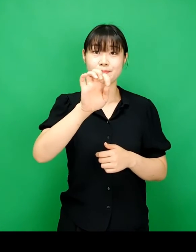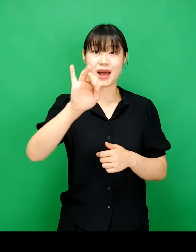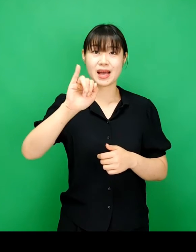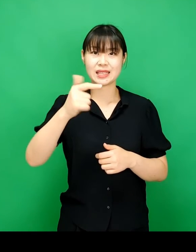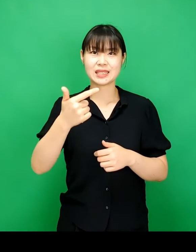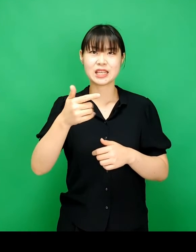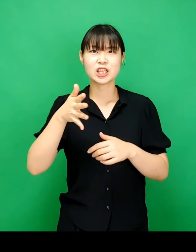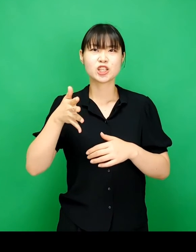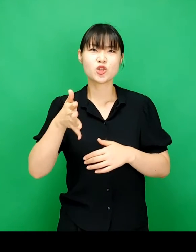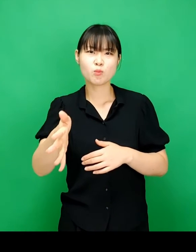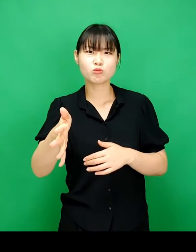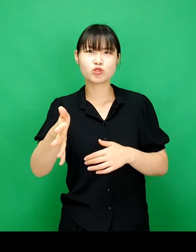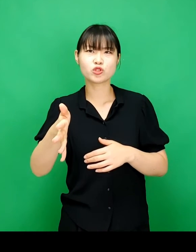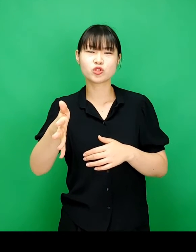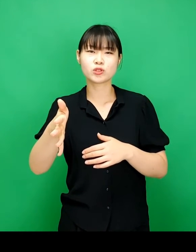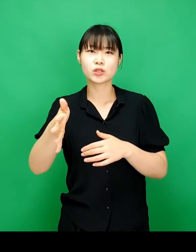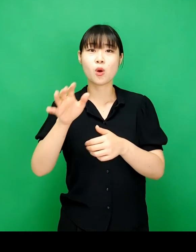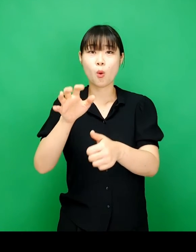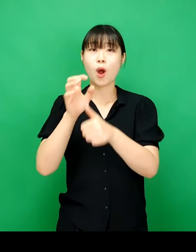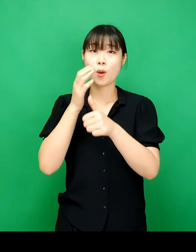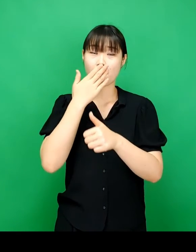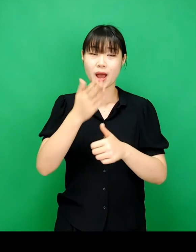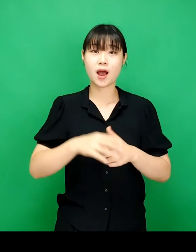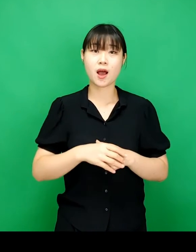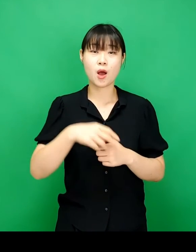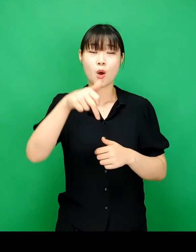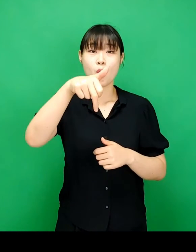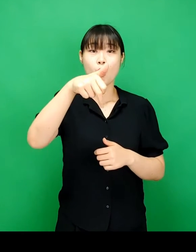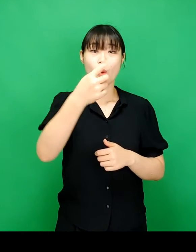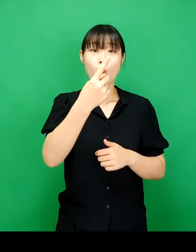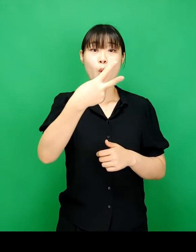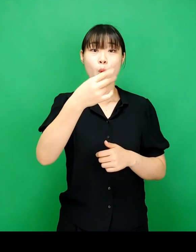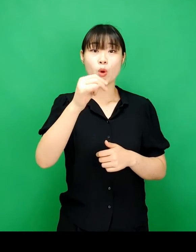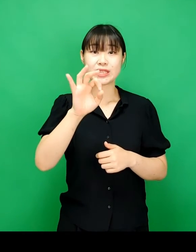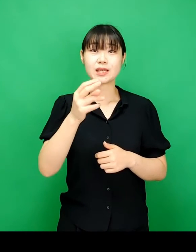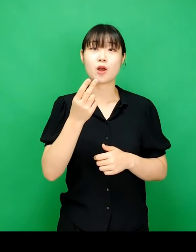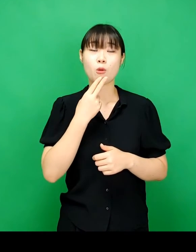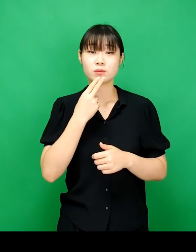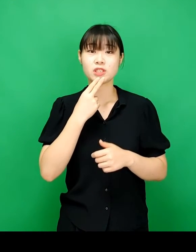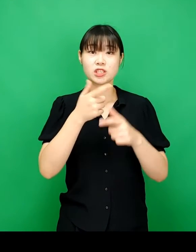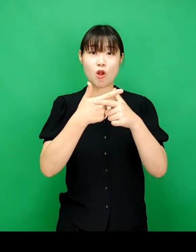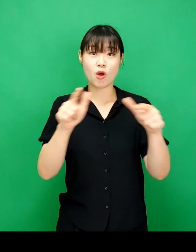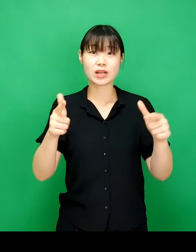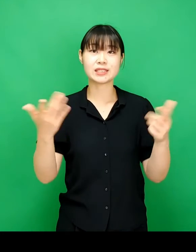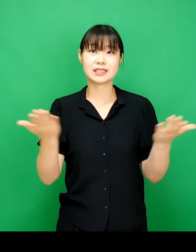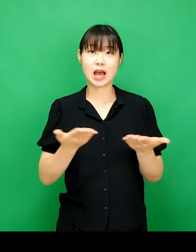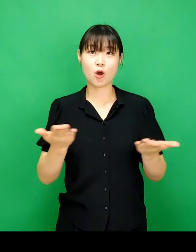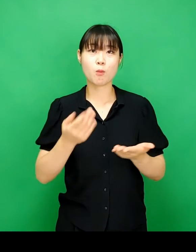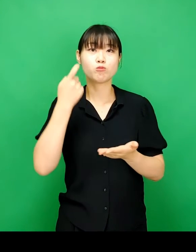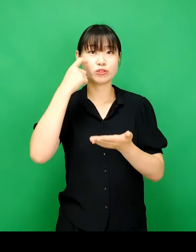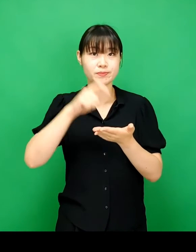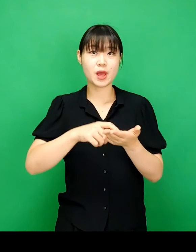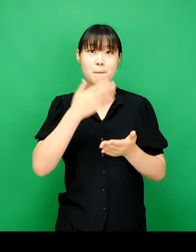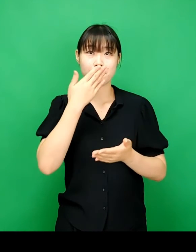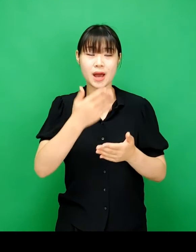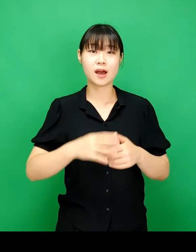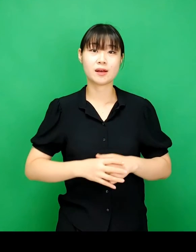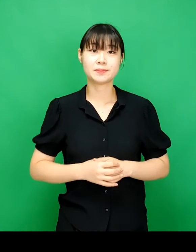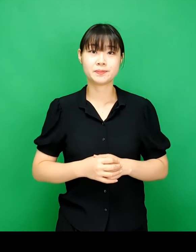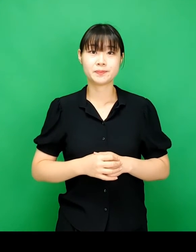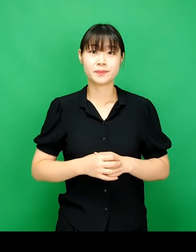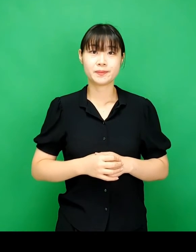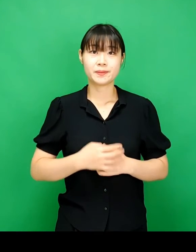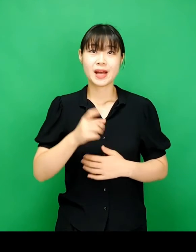오픈리파인 같은 전문화된 정제 도구도 활용할 수 있습니다. 코딩 없이도 여러 가지 작업을 쉽게 처리할